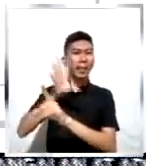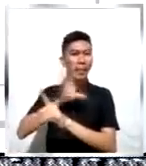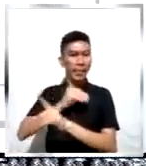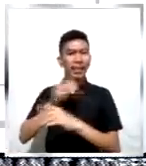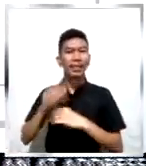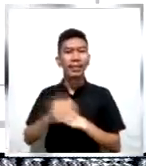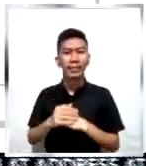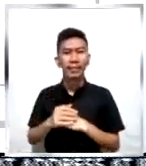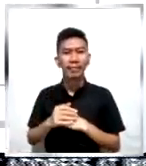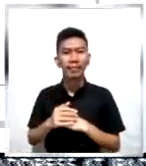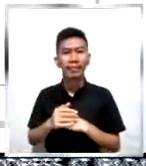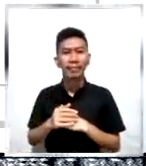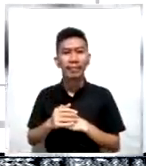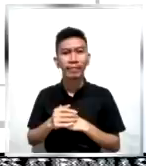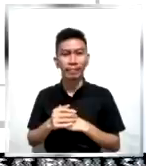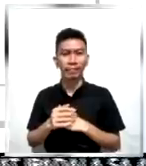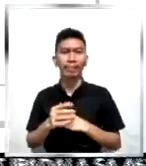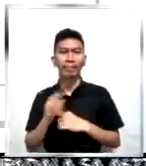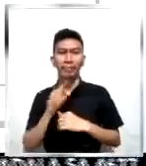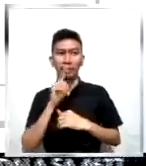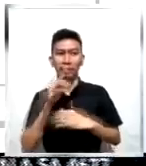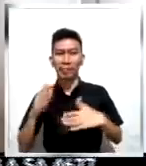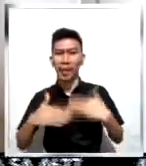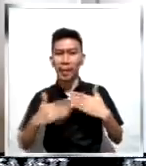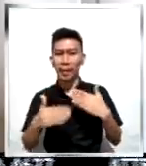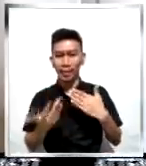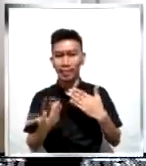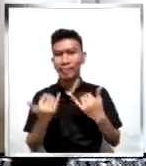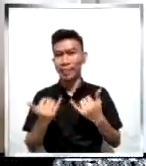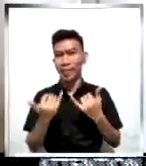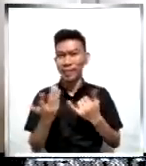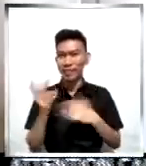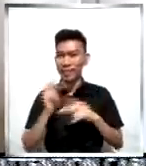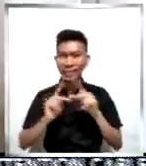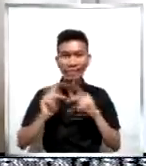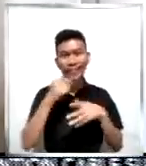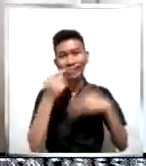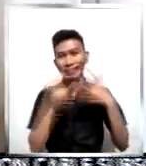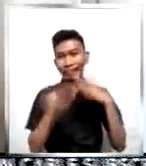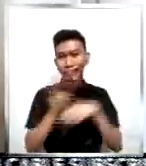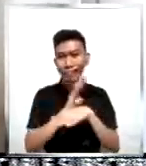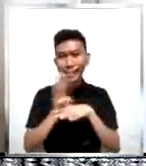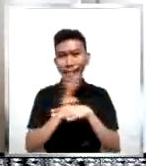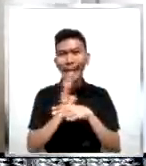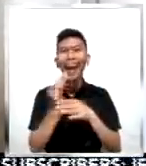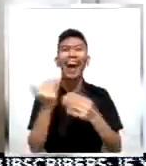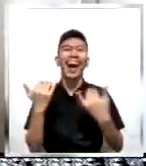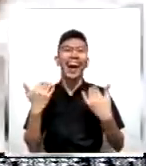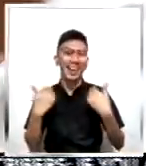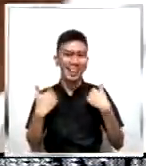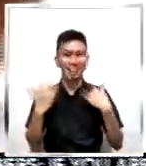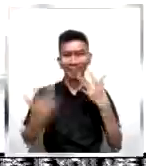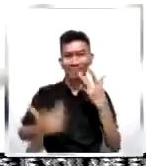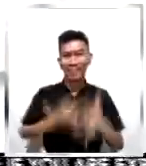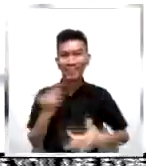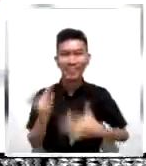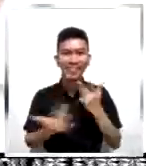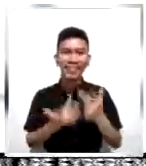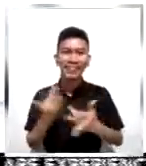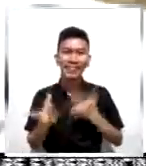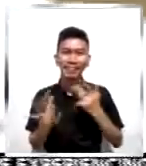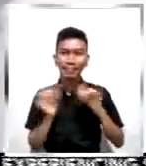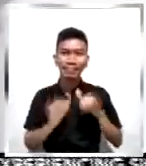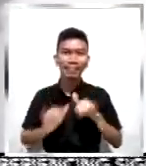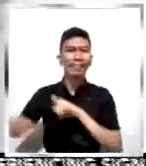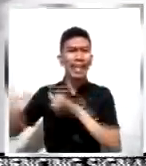tao besides the chores that they need to do in the house since everyone's home. Eh pati nga